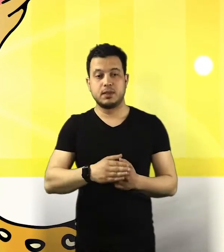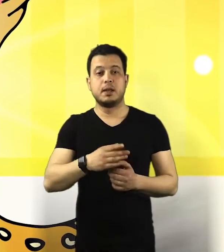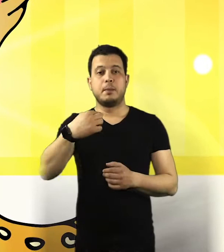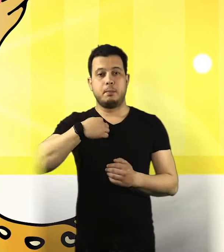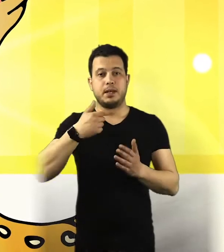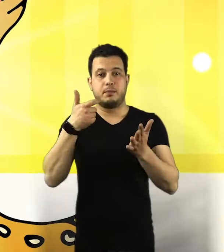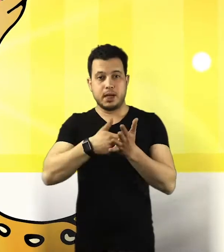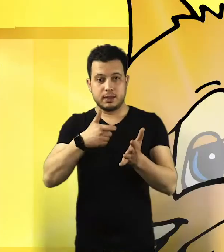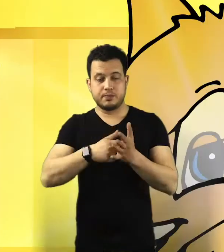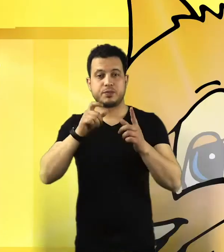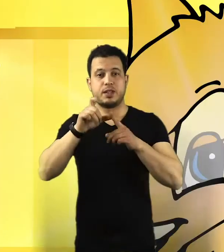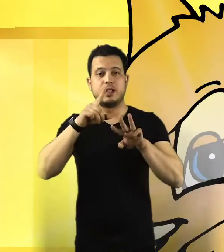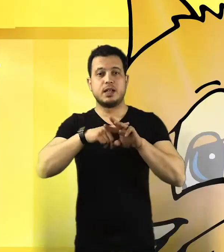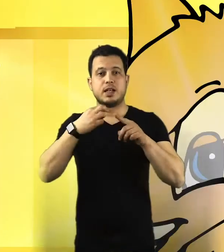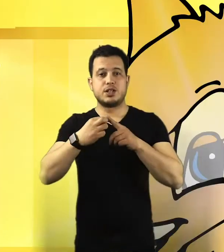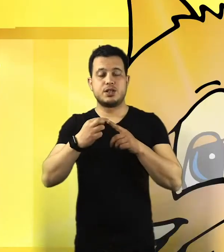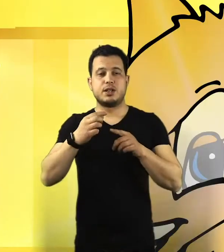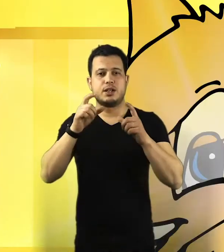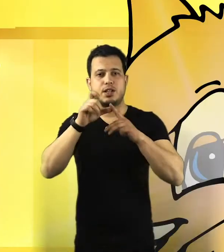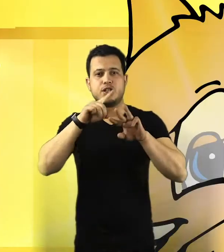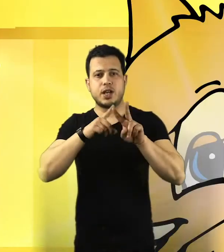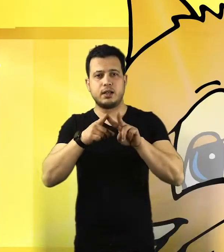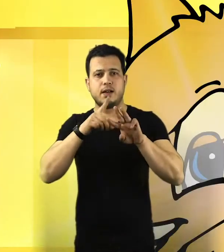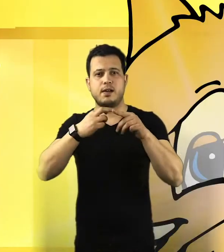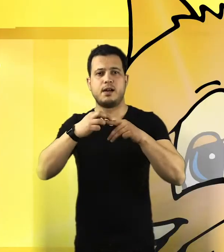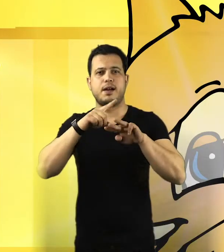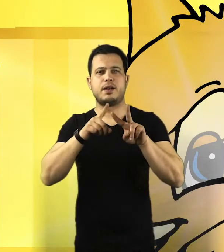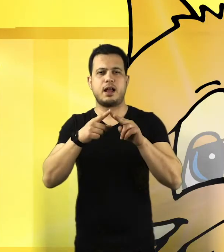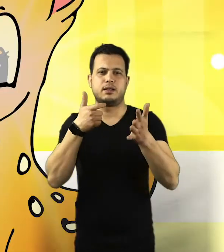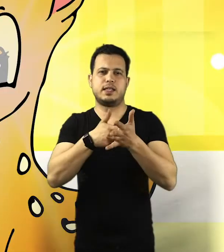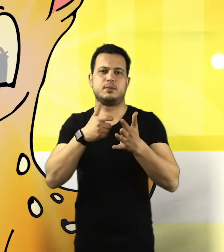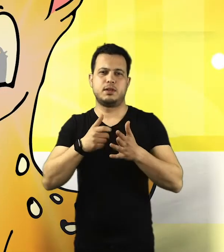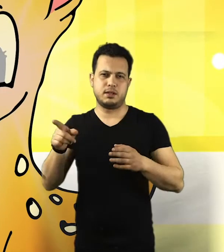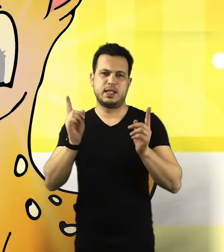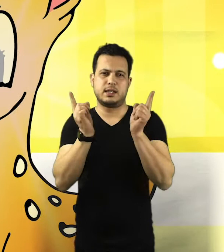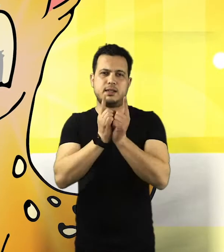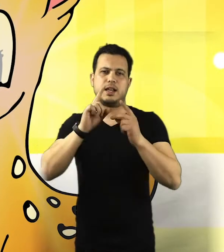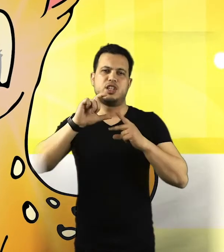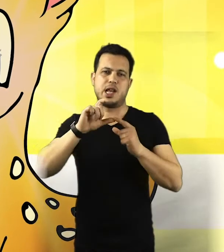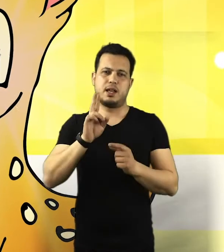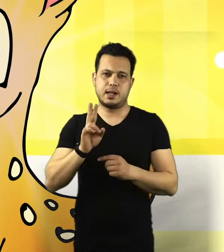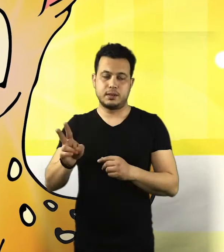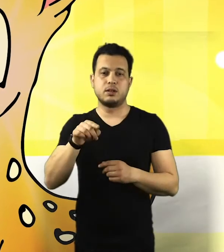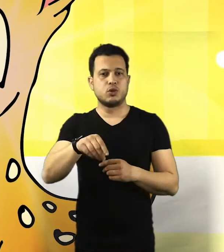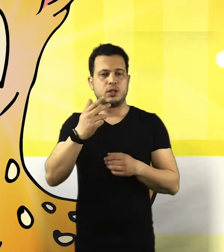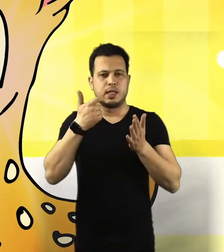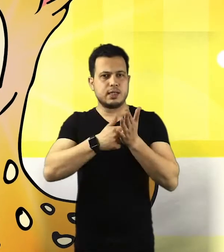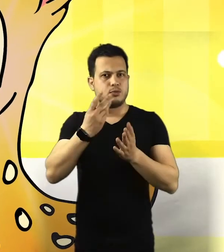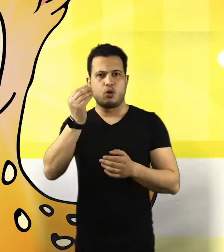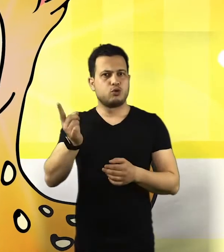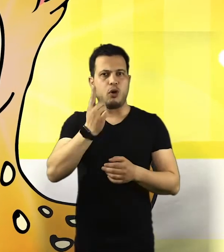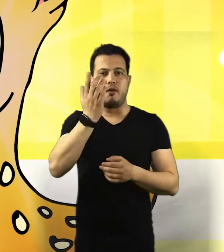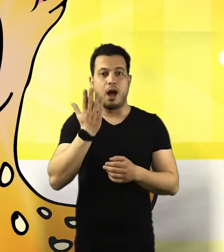benim adım Şeneren Şeneren mi? Doğru, bu isim size biraz garip gelmiş olabilir